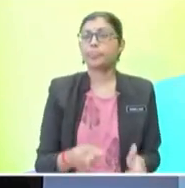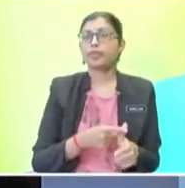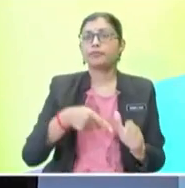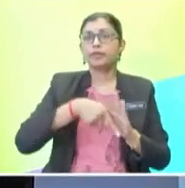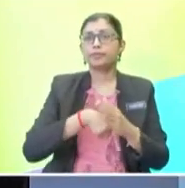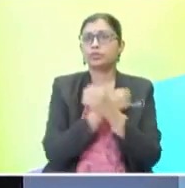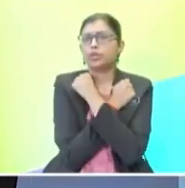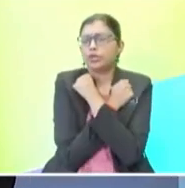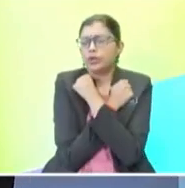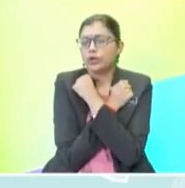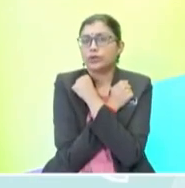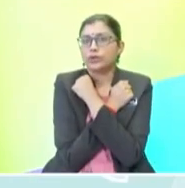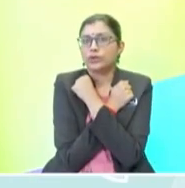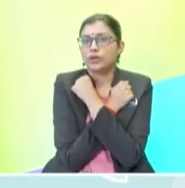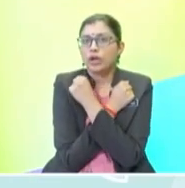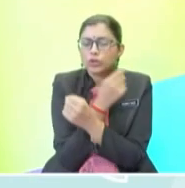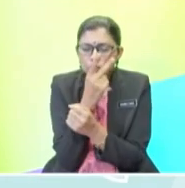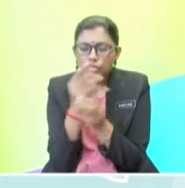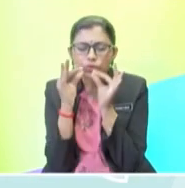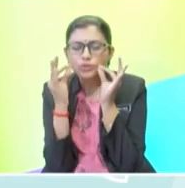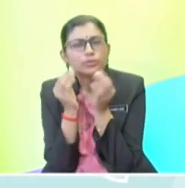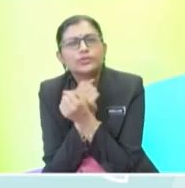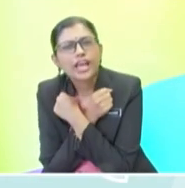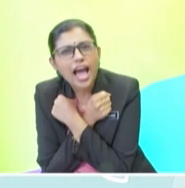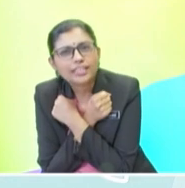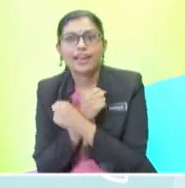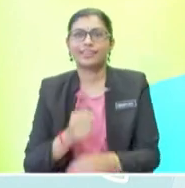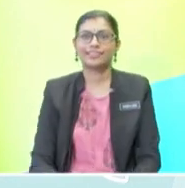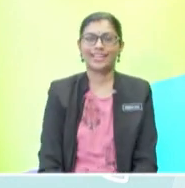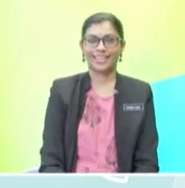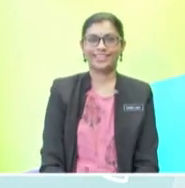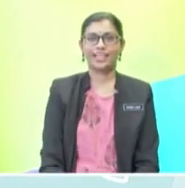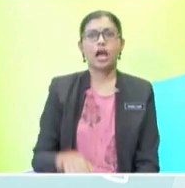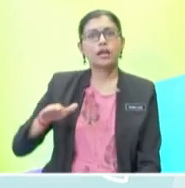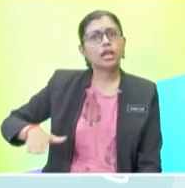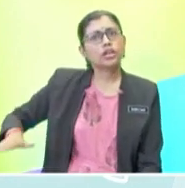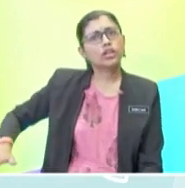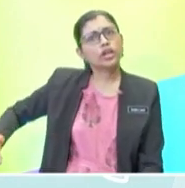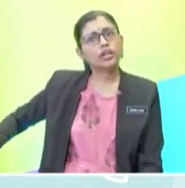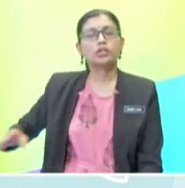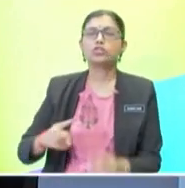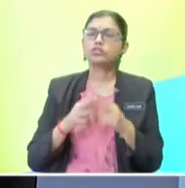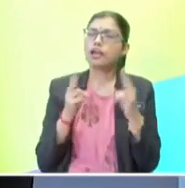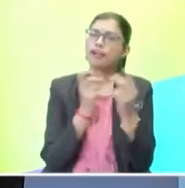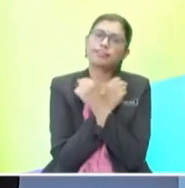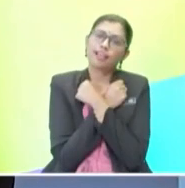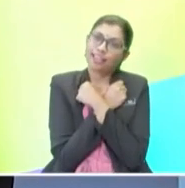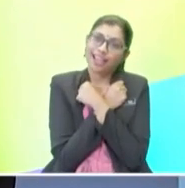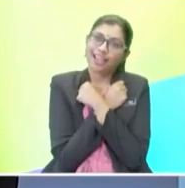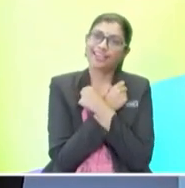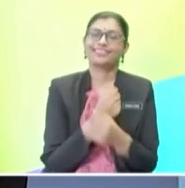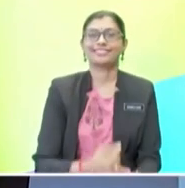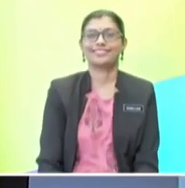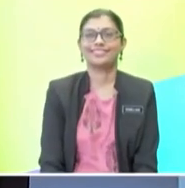penyayang. Dia nampak anak kucing pun dia sayang anak kucing tersebut. Betul, cikgu. Dia ada adik dia yang kecil pun dia sangat menyayangi adik dia. Yang